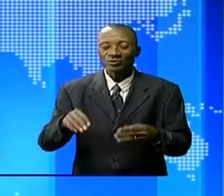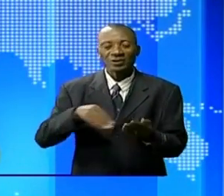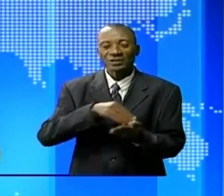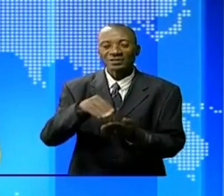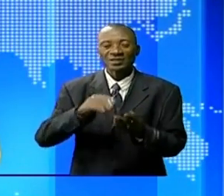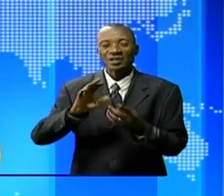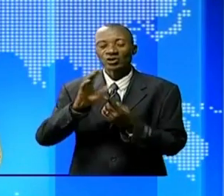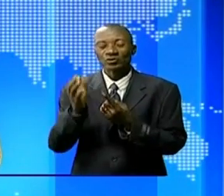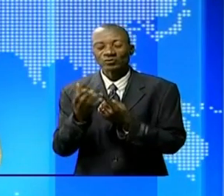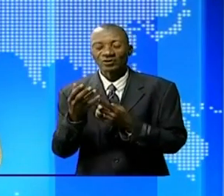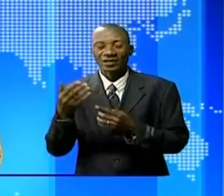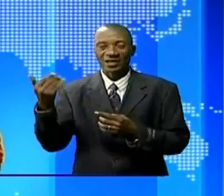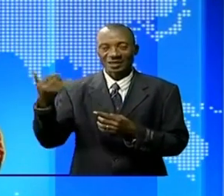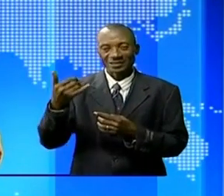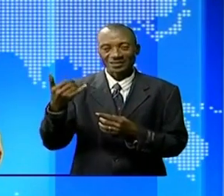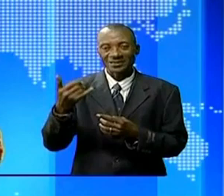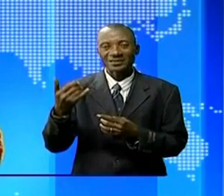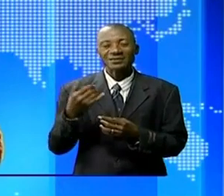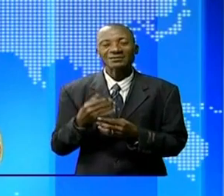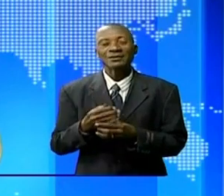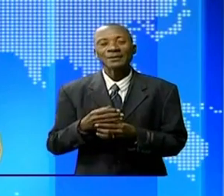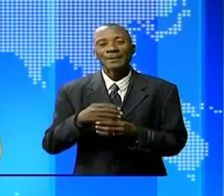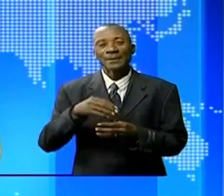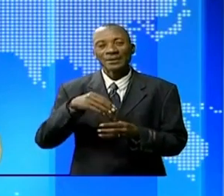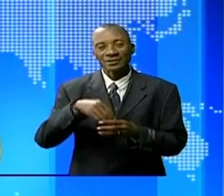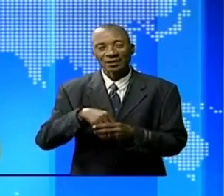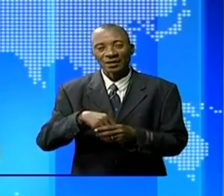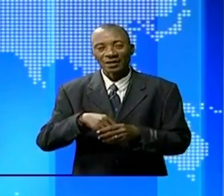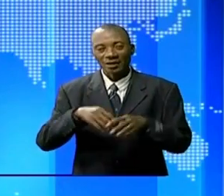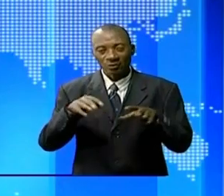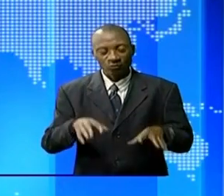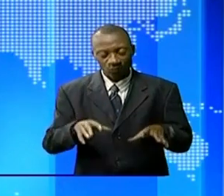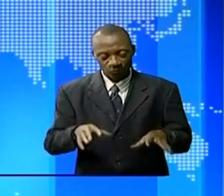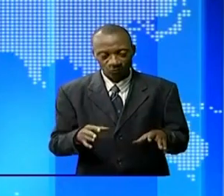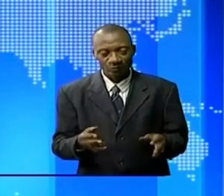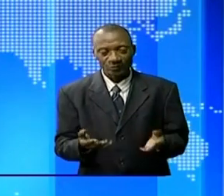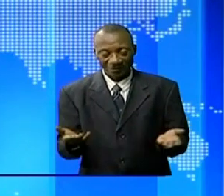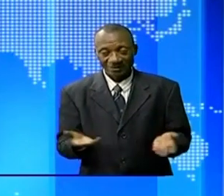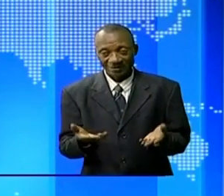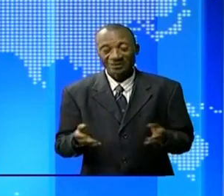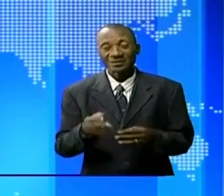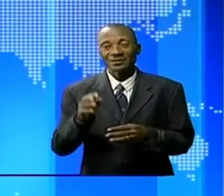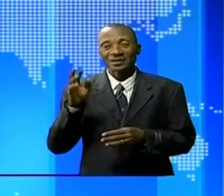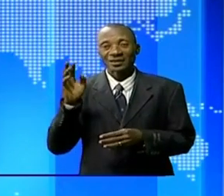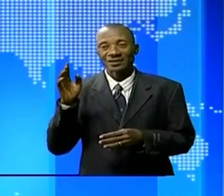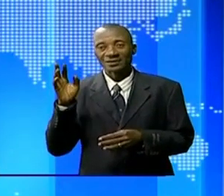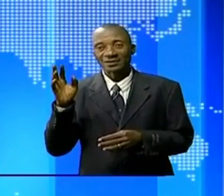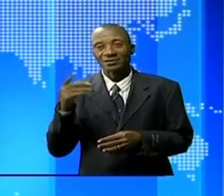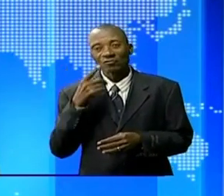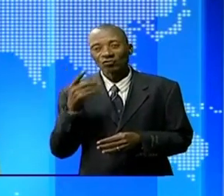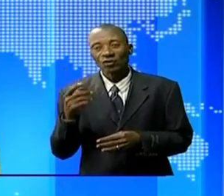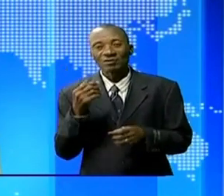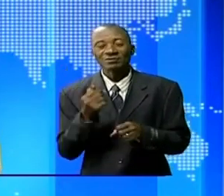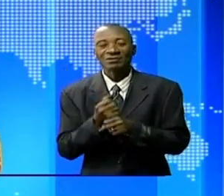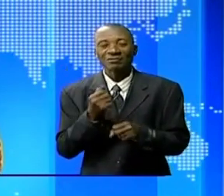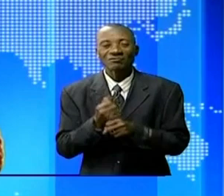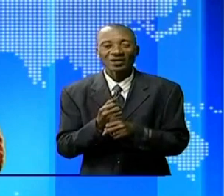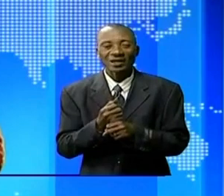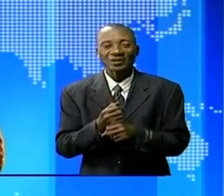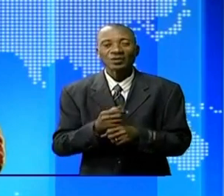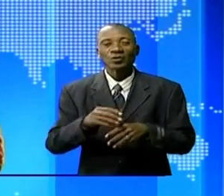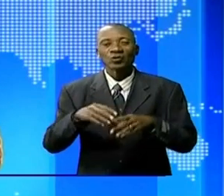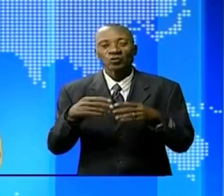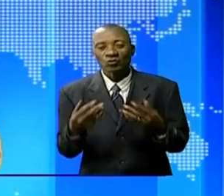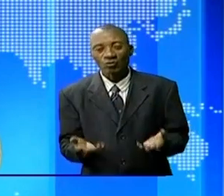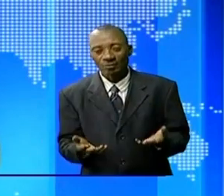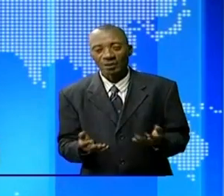en construction il s'est dit satisfait de l'évolution positive de travaux malgré la crise de la cosi 19